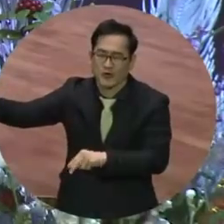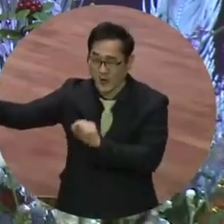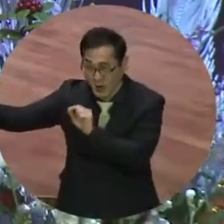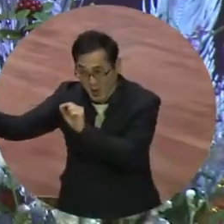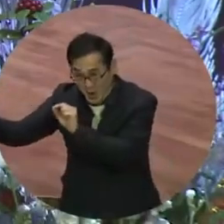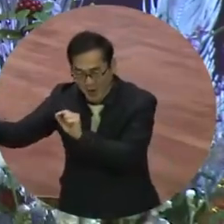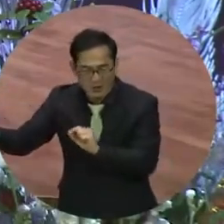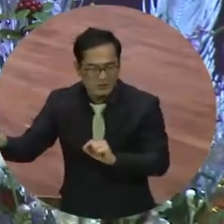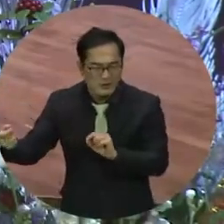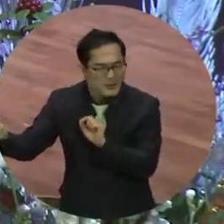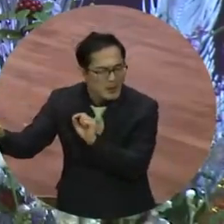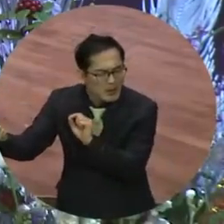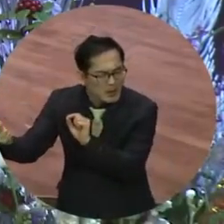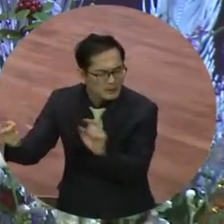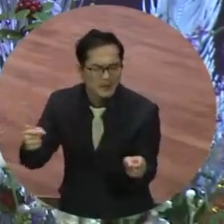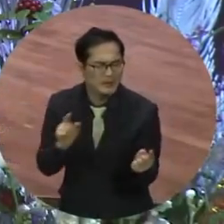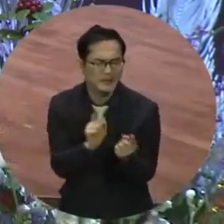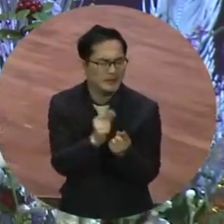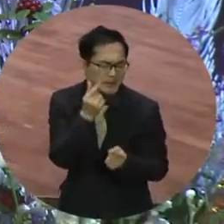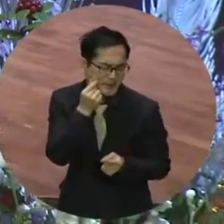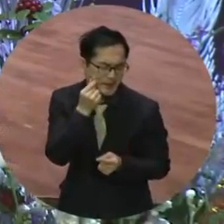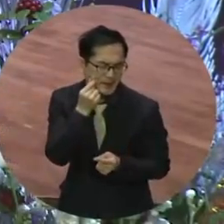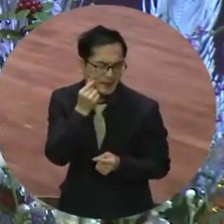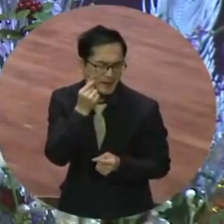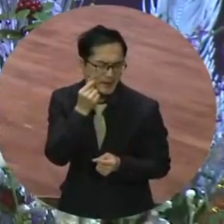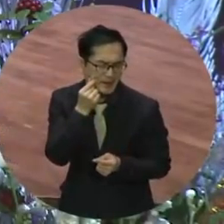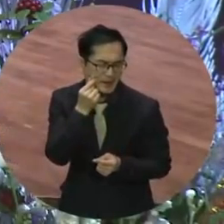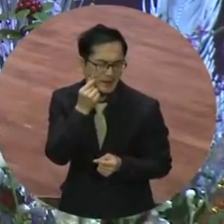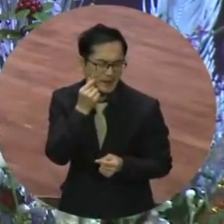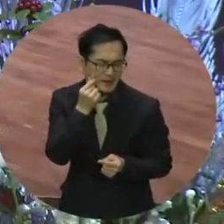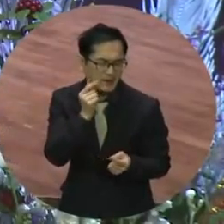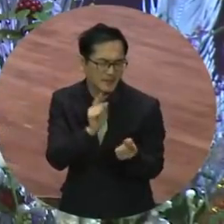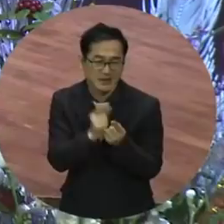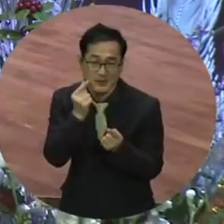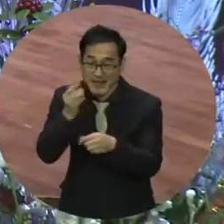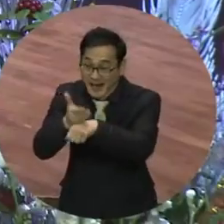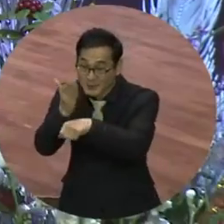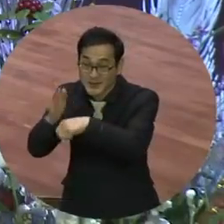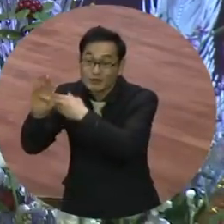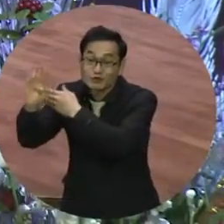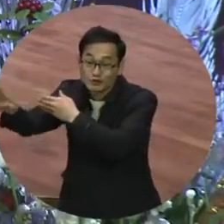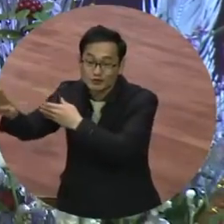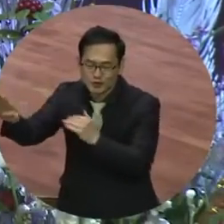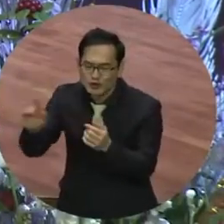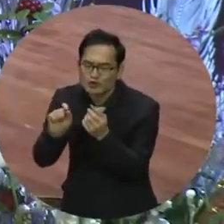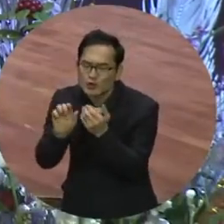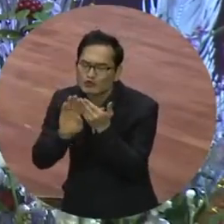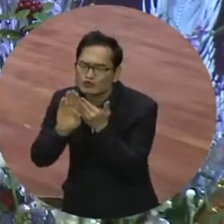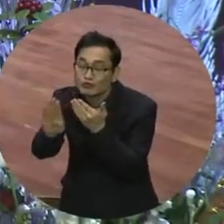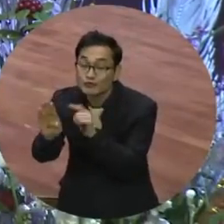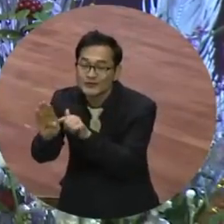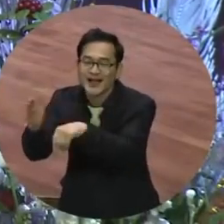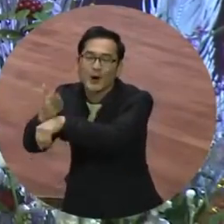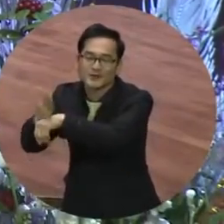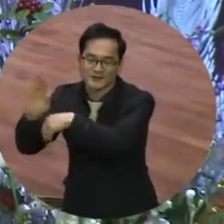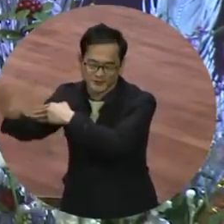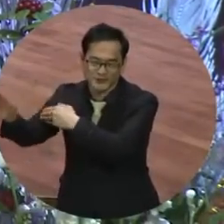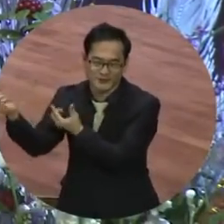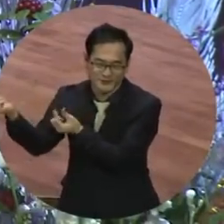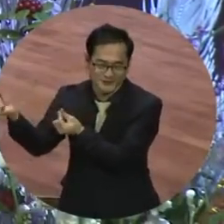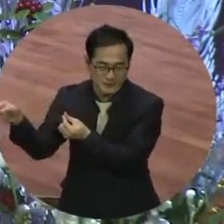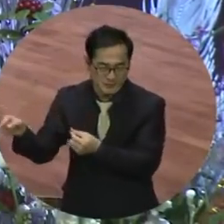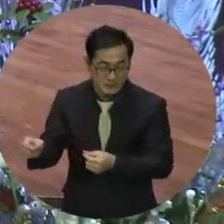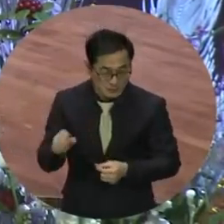그래서 조금 있으면 못 본다는 거예요. 너 조금 있으면 못 볼 거야. 9시간 후입니다. 이게 시간적으로 보면. 자,